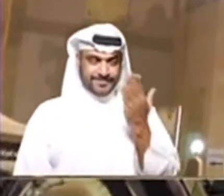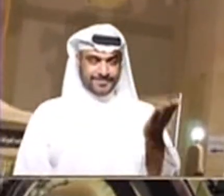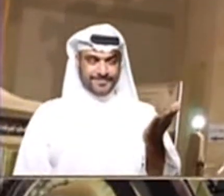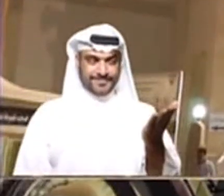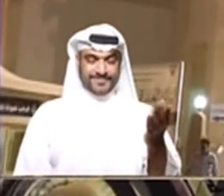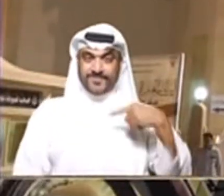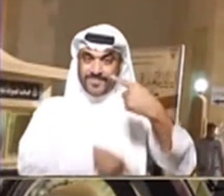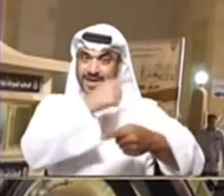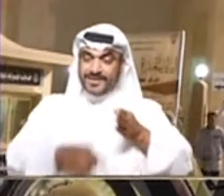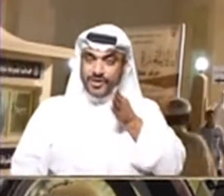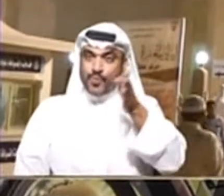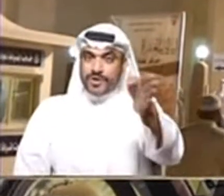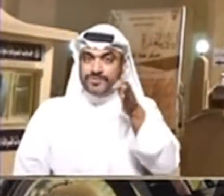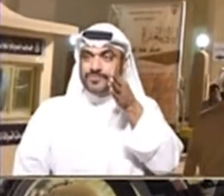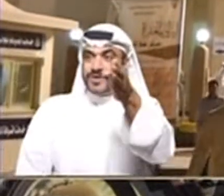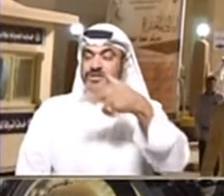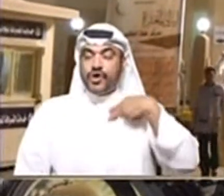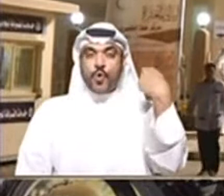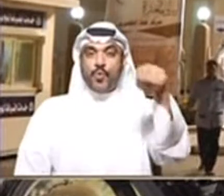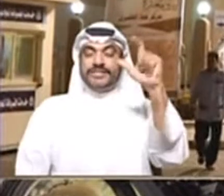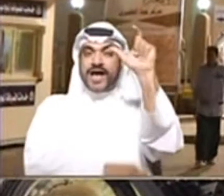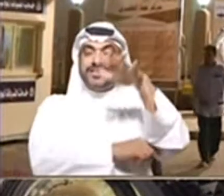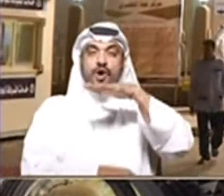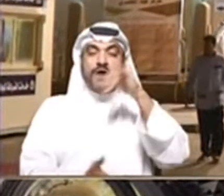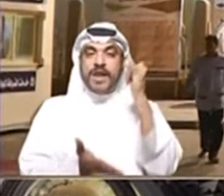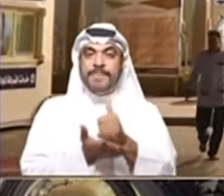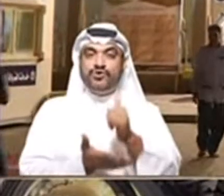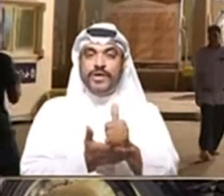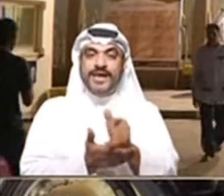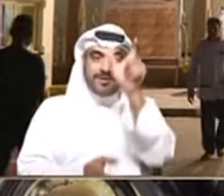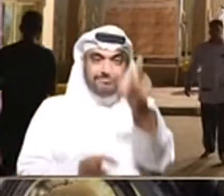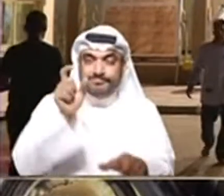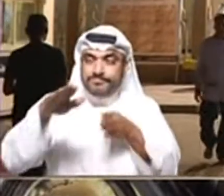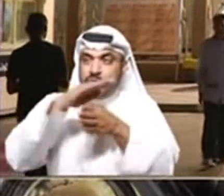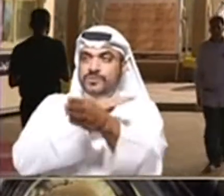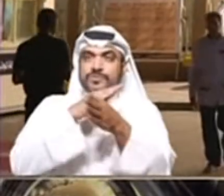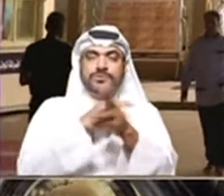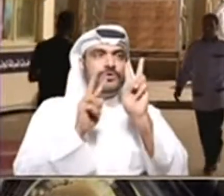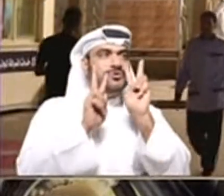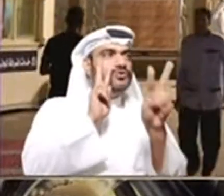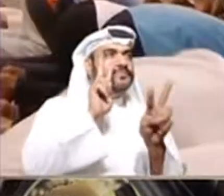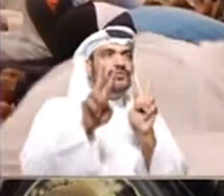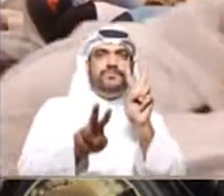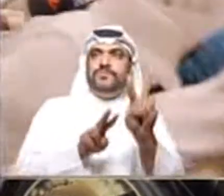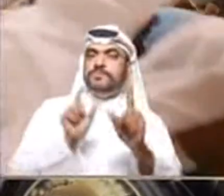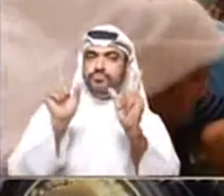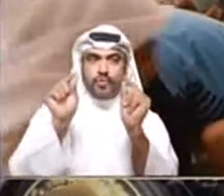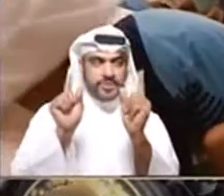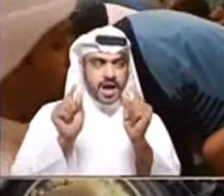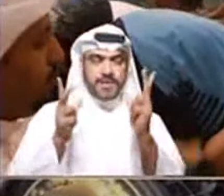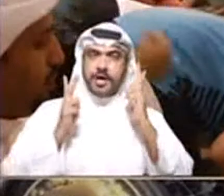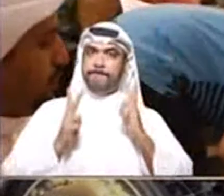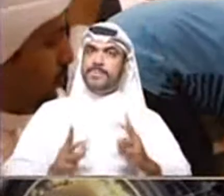تتواصل الزيارات التفقدية من قبل المسؤولين في وزارة الأوقاف والشؤون الإسلامية للمراكز الرمضانية والمساجد